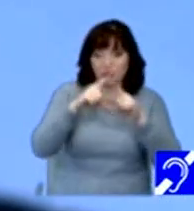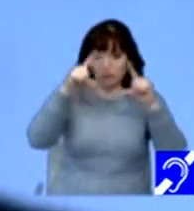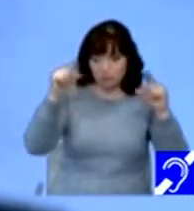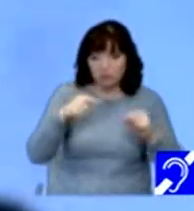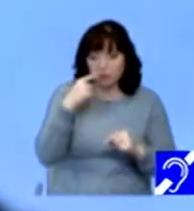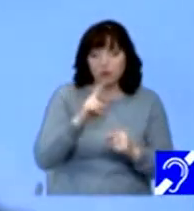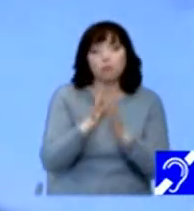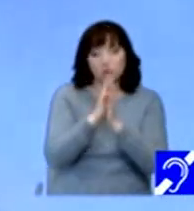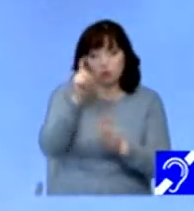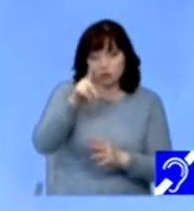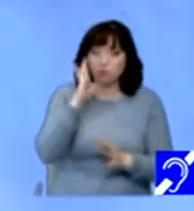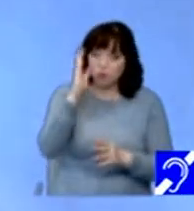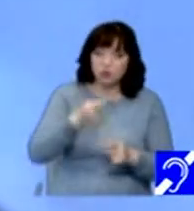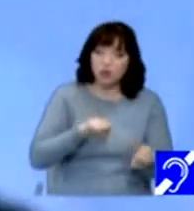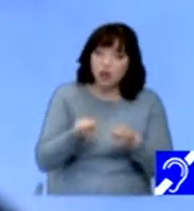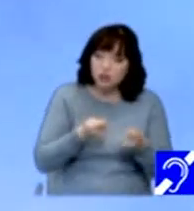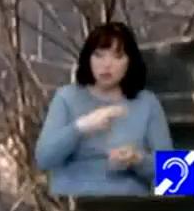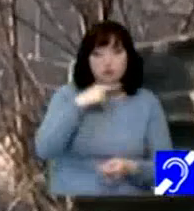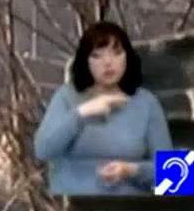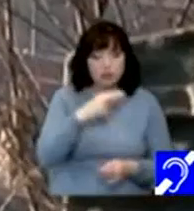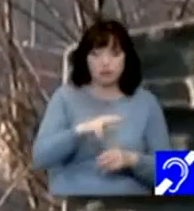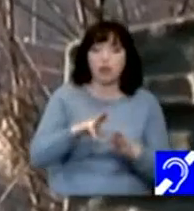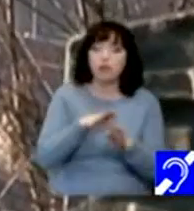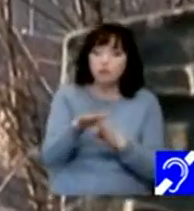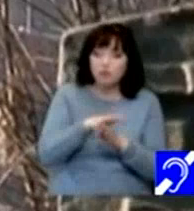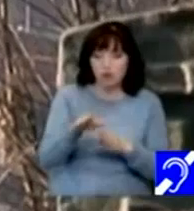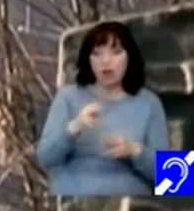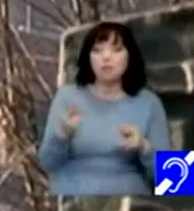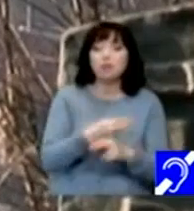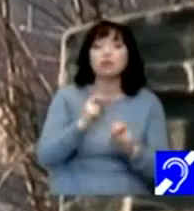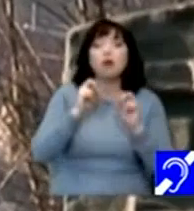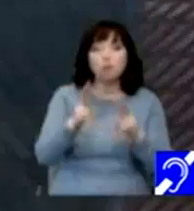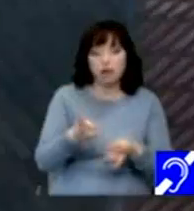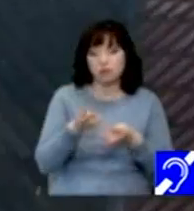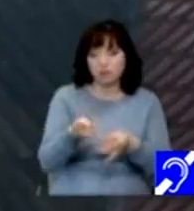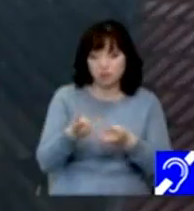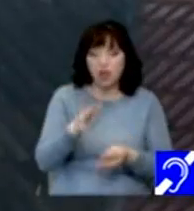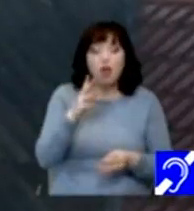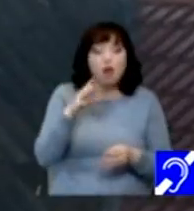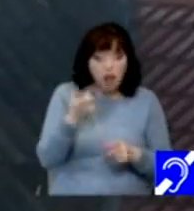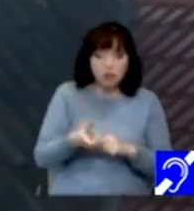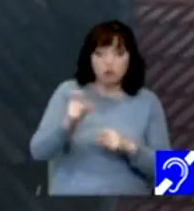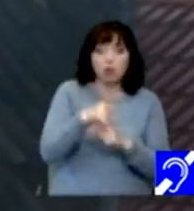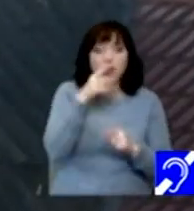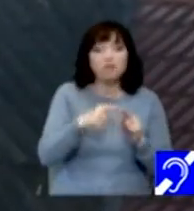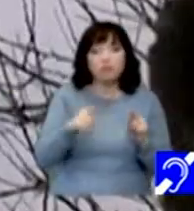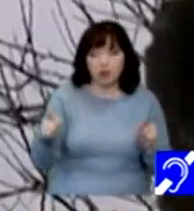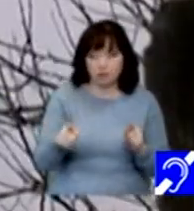îndeamnă cetățenii să fie prudenți și să respecte regulile antiincendiare, mai ales în perioada rece a anului.